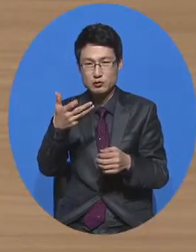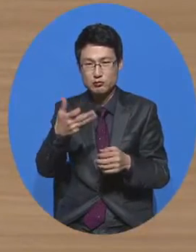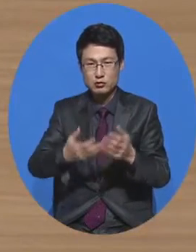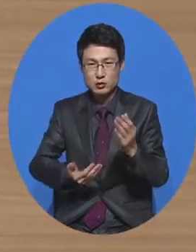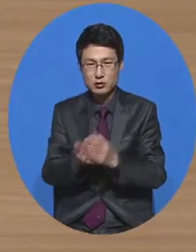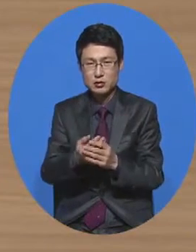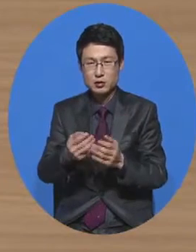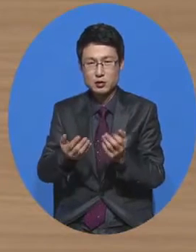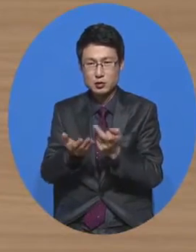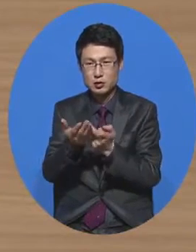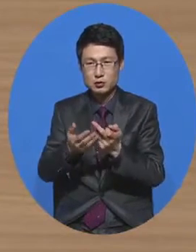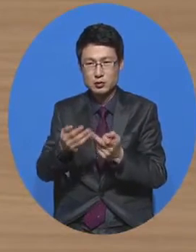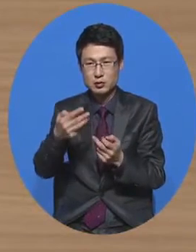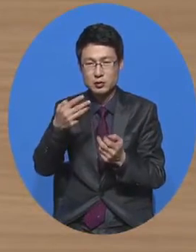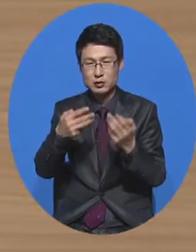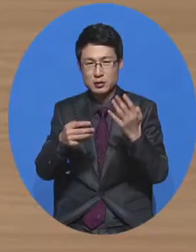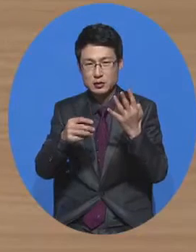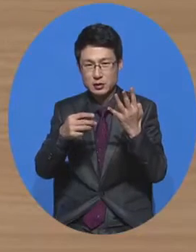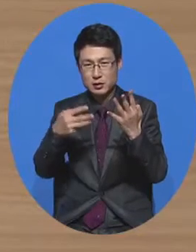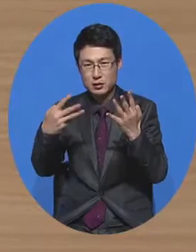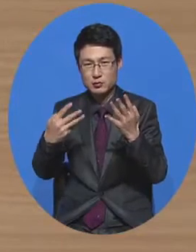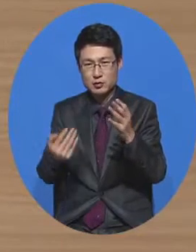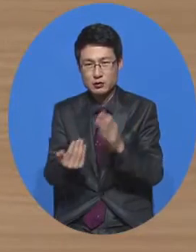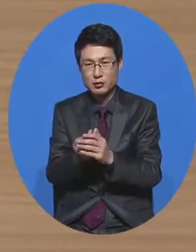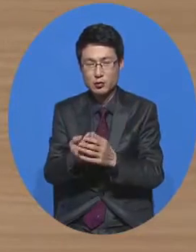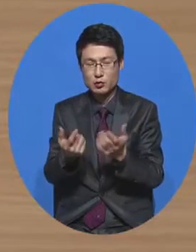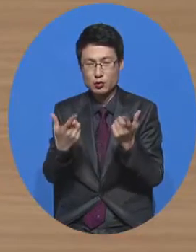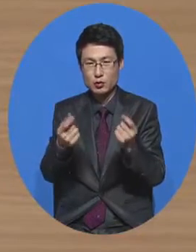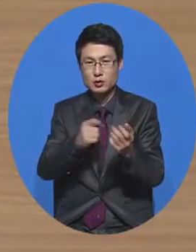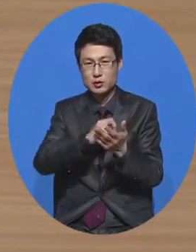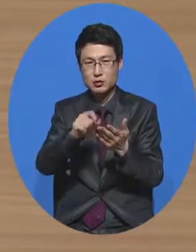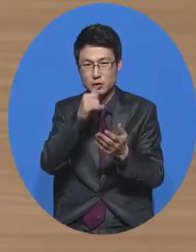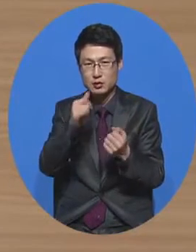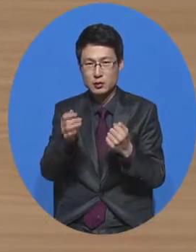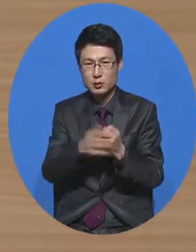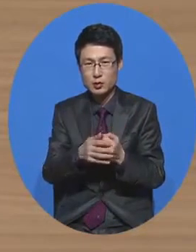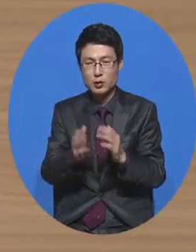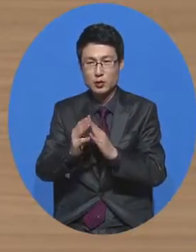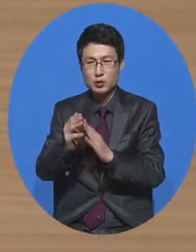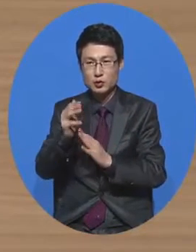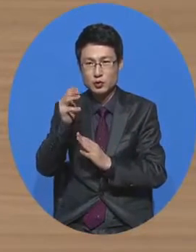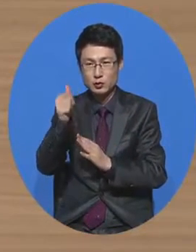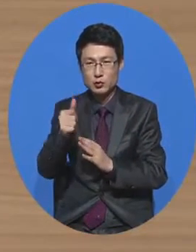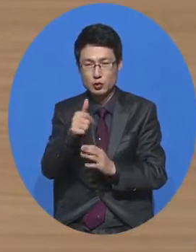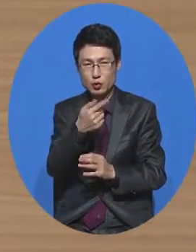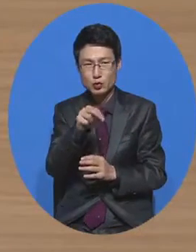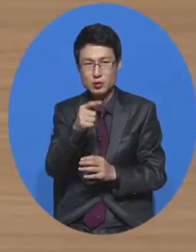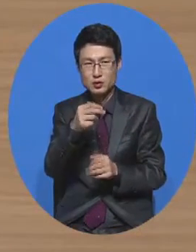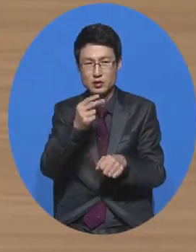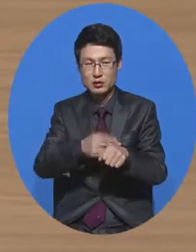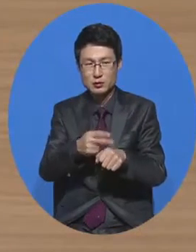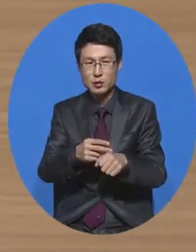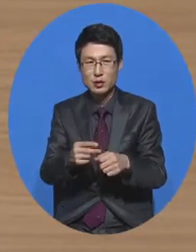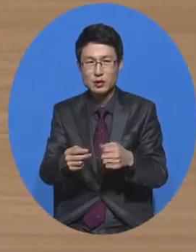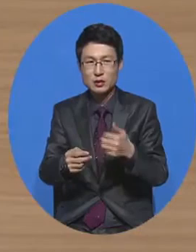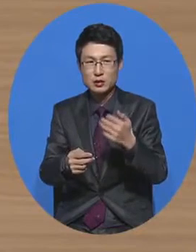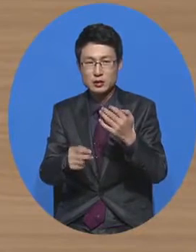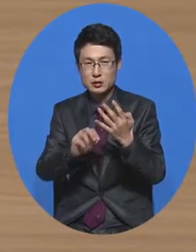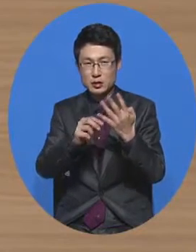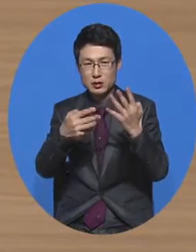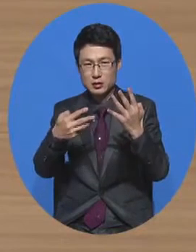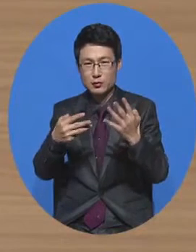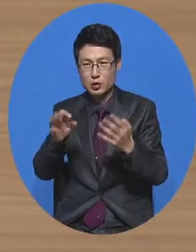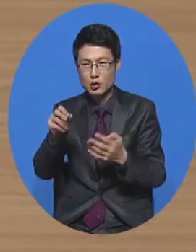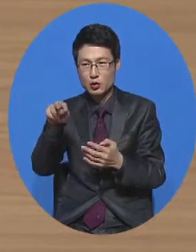사상 사건과 동시에 같이 기술이 되어 있습니다 그래서 지금 소장님과 노성 태생 님 말씀이 차 3 사건과